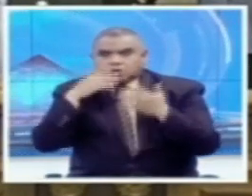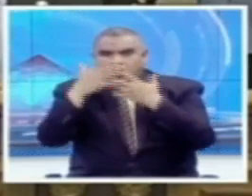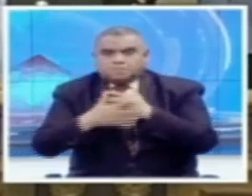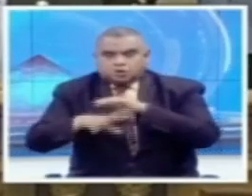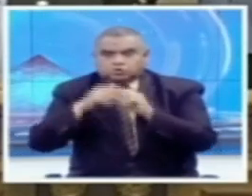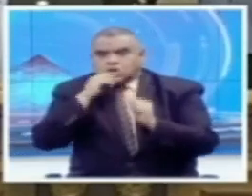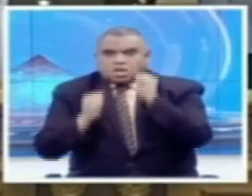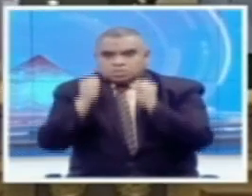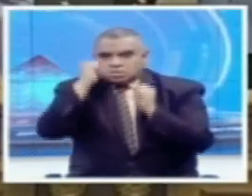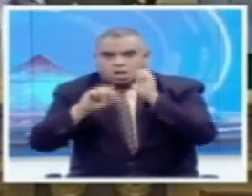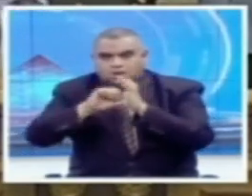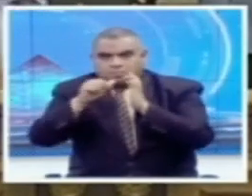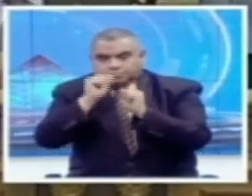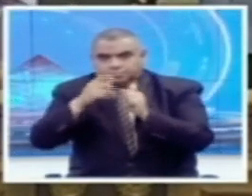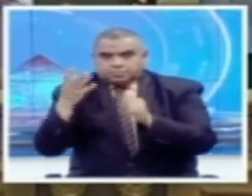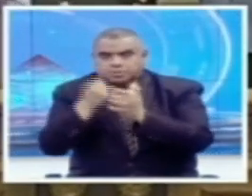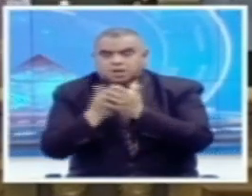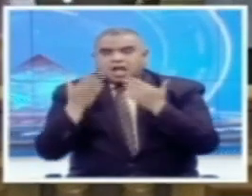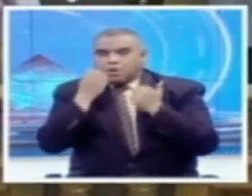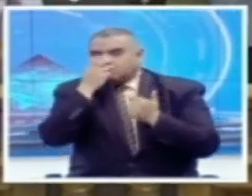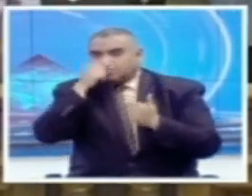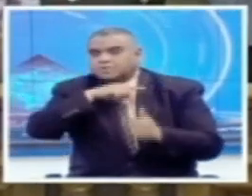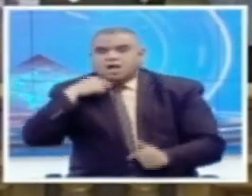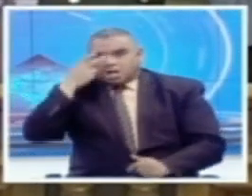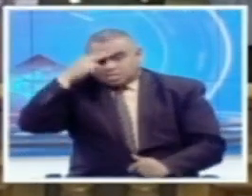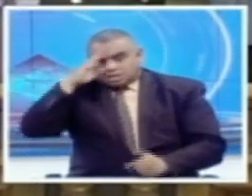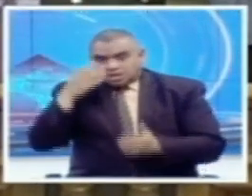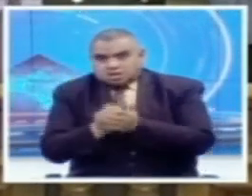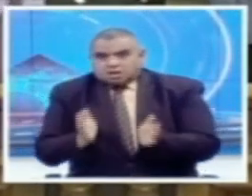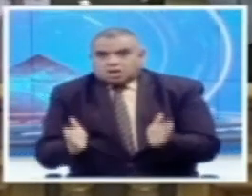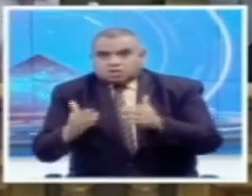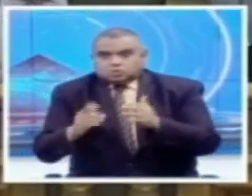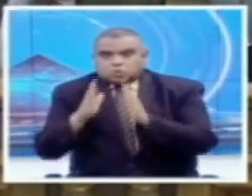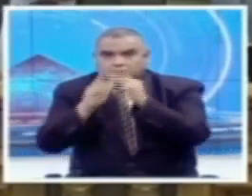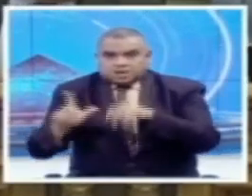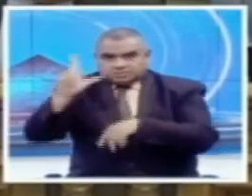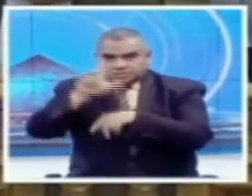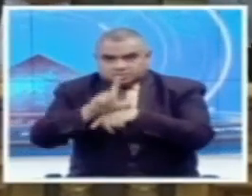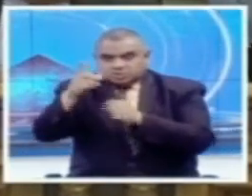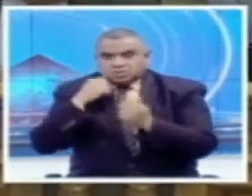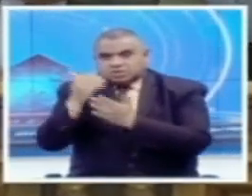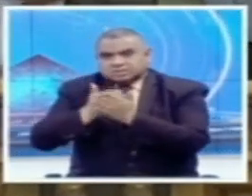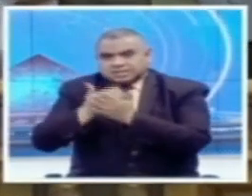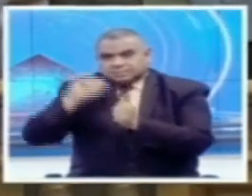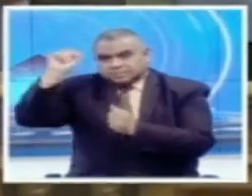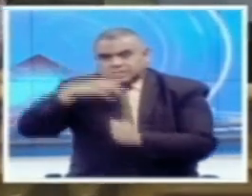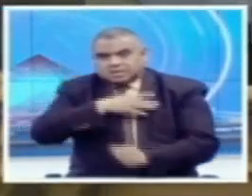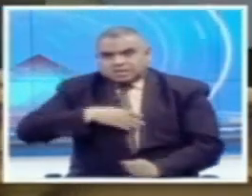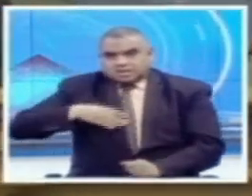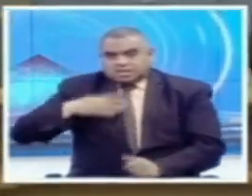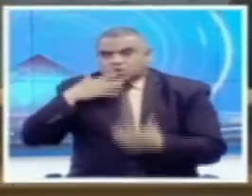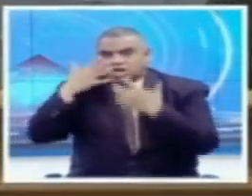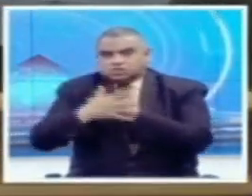الطاقة المتجددة والهيدروجين الأخضر بين صندوق مصر السيادي وصندوق الاستثمار النرويجي وشركة